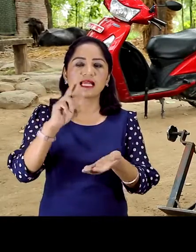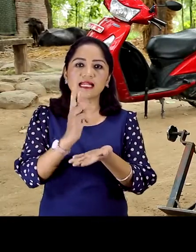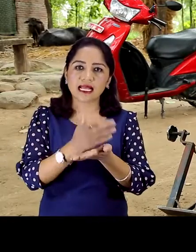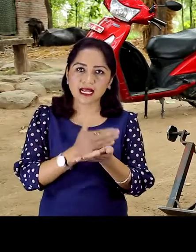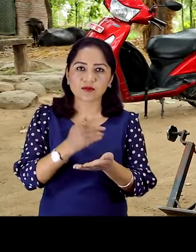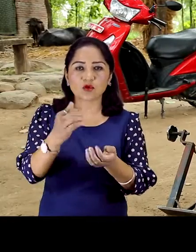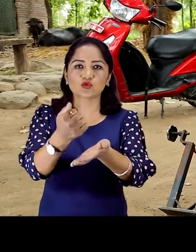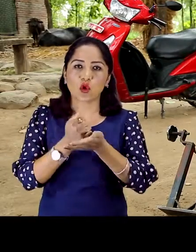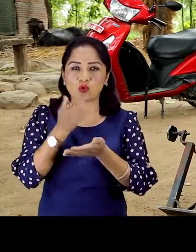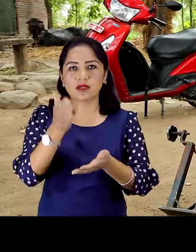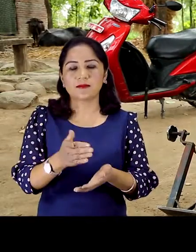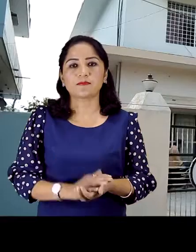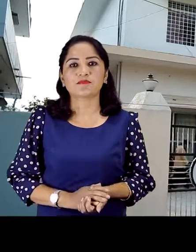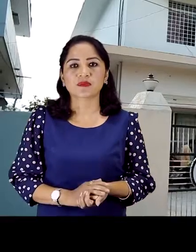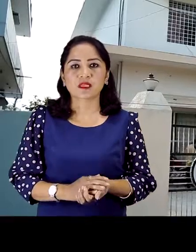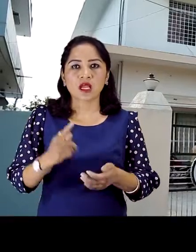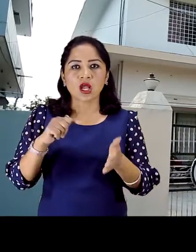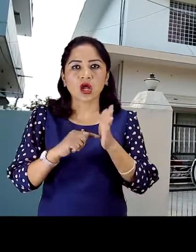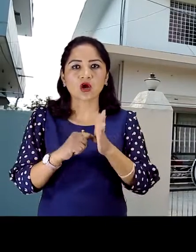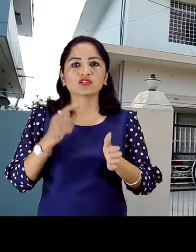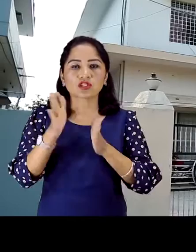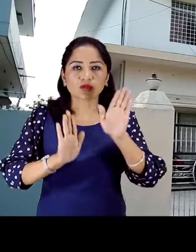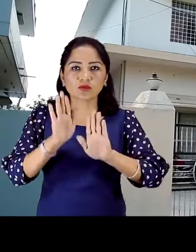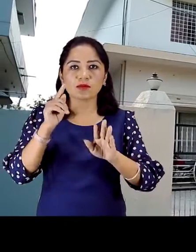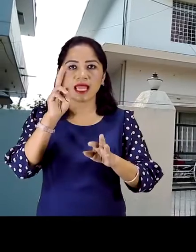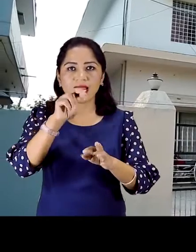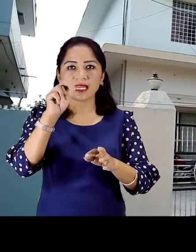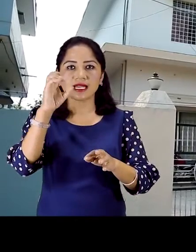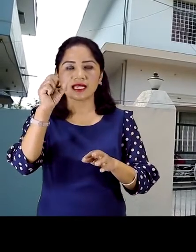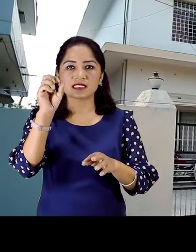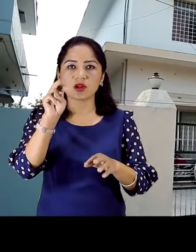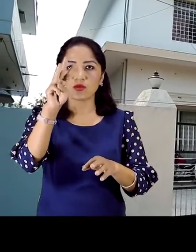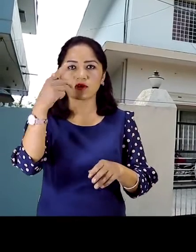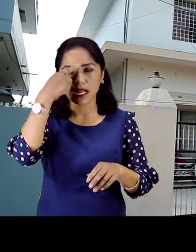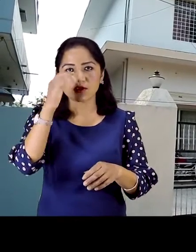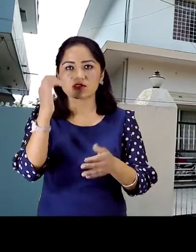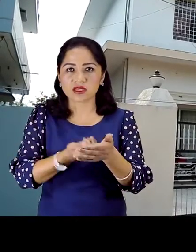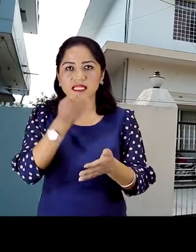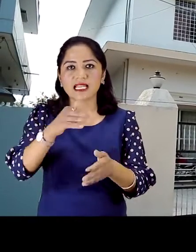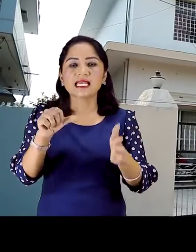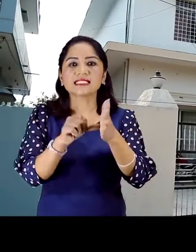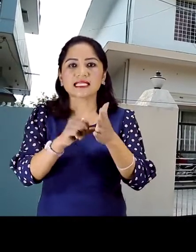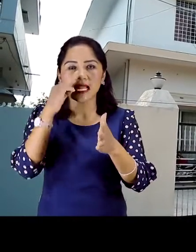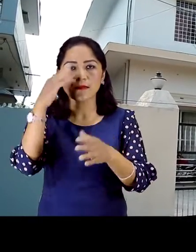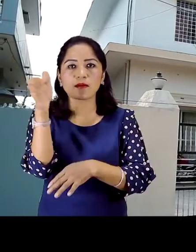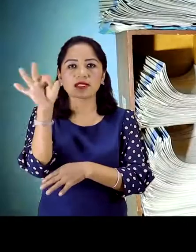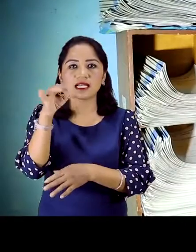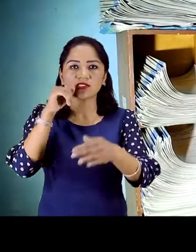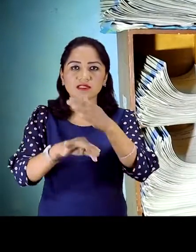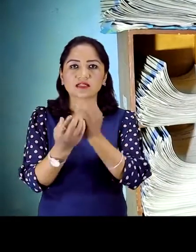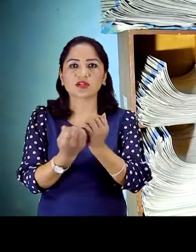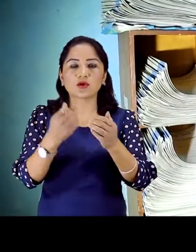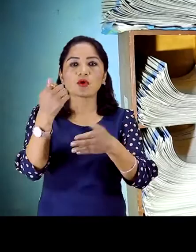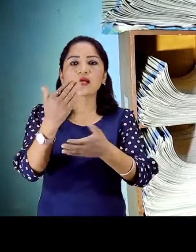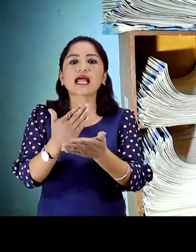CBR कारिकम को सहयोगले कंचनपूर्मा रहेको NNSWA नामक संस्ताले जिल्लामा मंत्रालेले